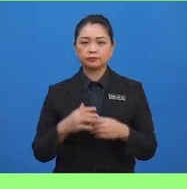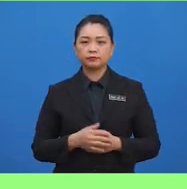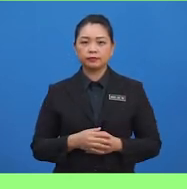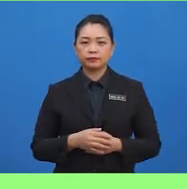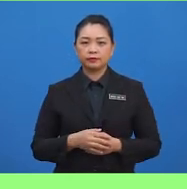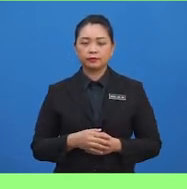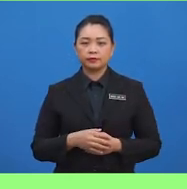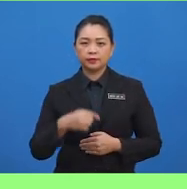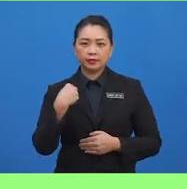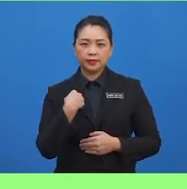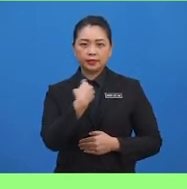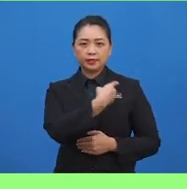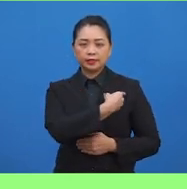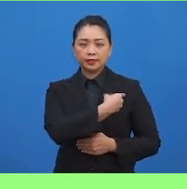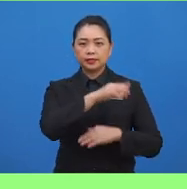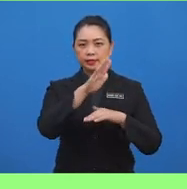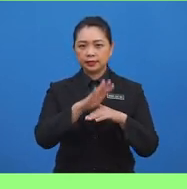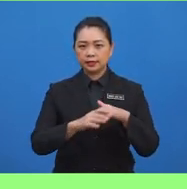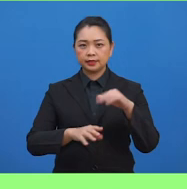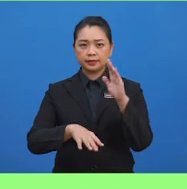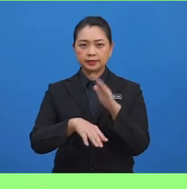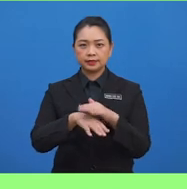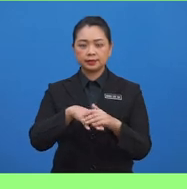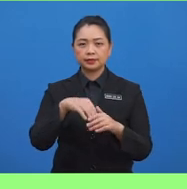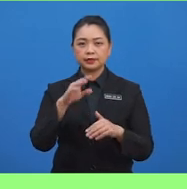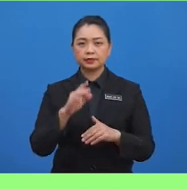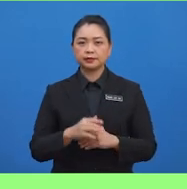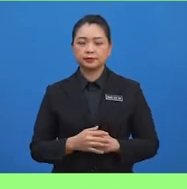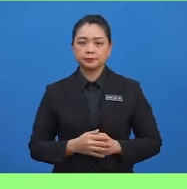sehat kita selesai